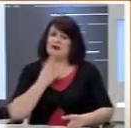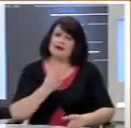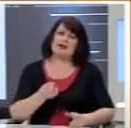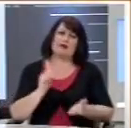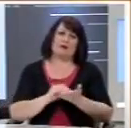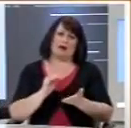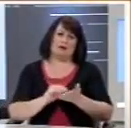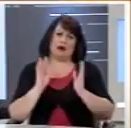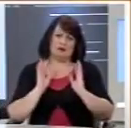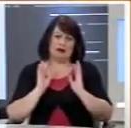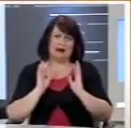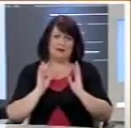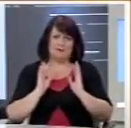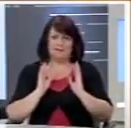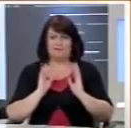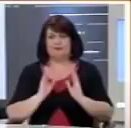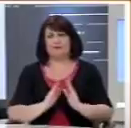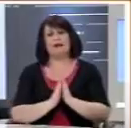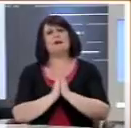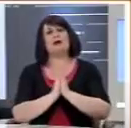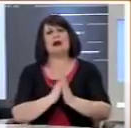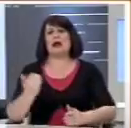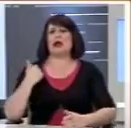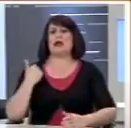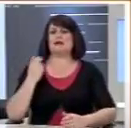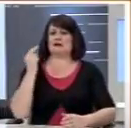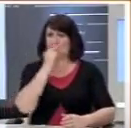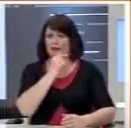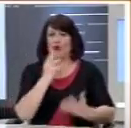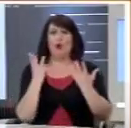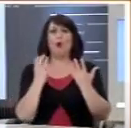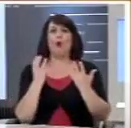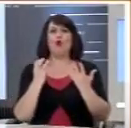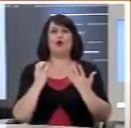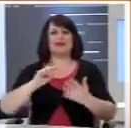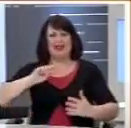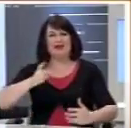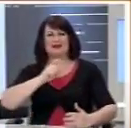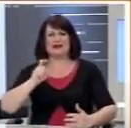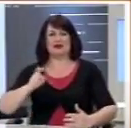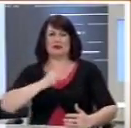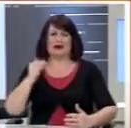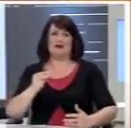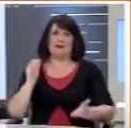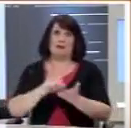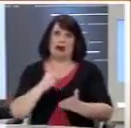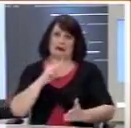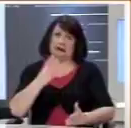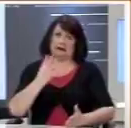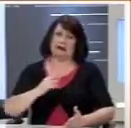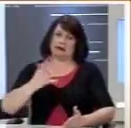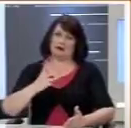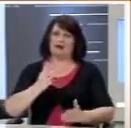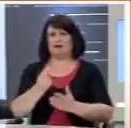ξανά, παρόλο που μου το παρακάλεσε ο Πρωθυπουργός της χώρας για τα 80 δις, δεν αντέχω να σας το εξηγήσω και τρίτη και τέταρτη και πέμπτη